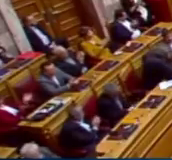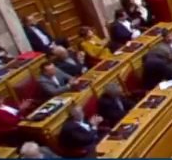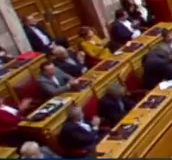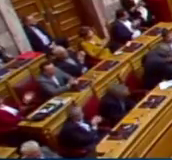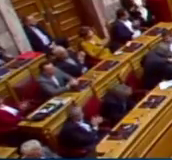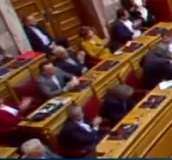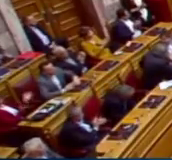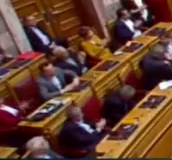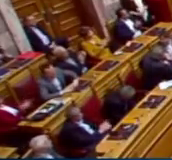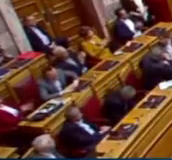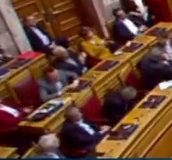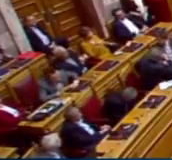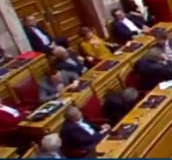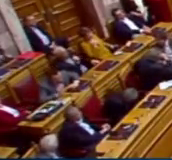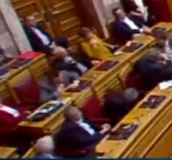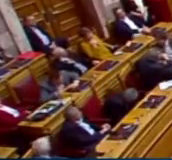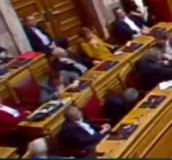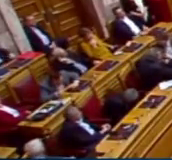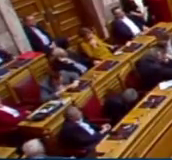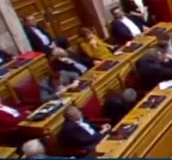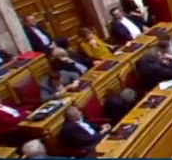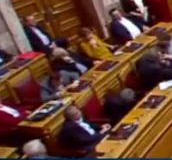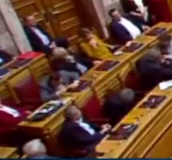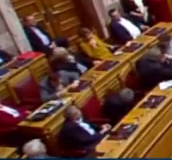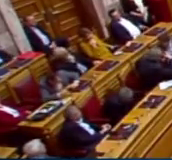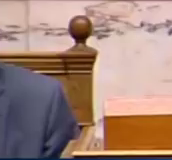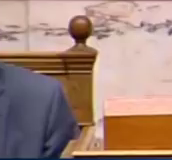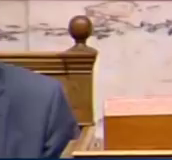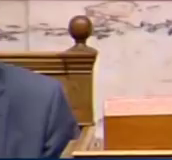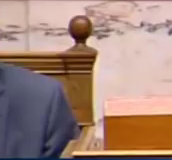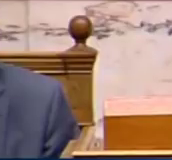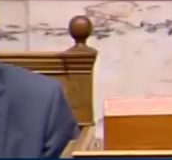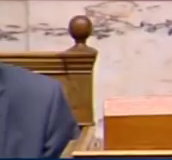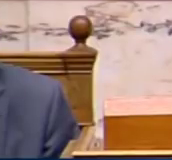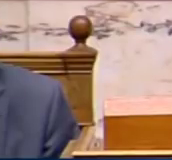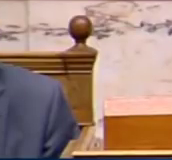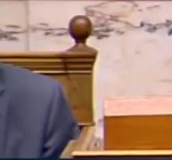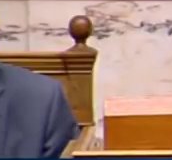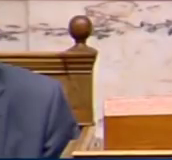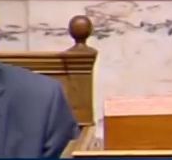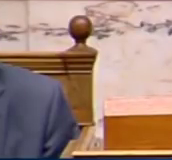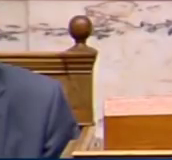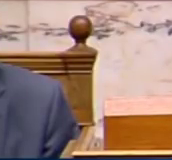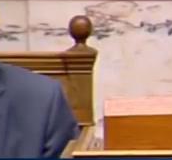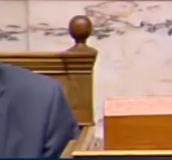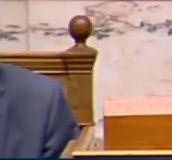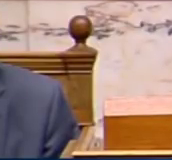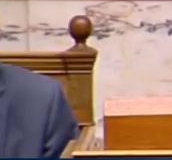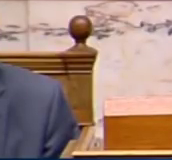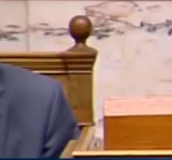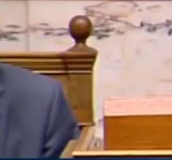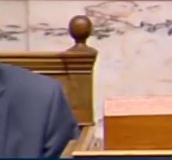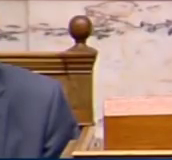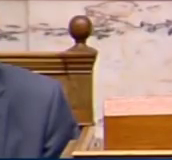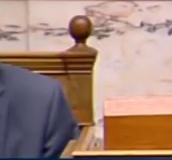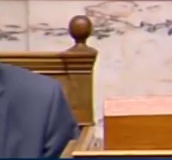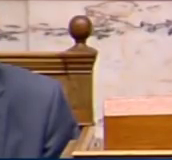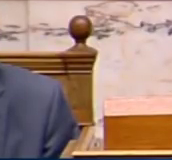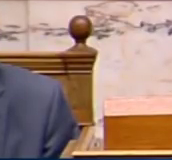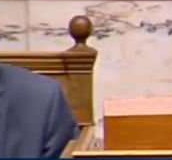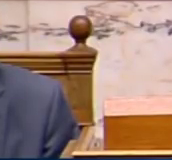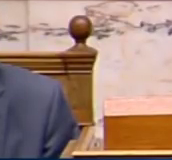Ωραία. Γίνεται γνωστό στο σώμα ότι από τα άνω δυτικά θεωρία παρακολουθούν τη συνεδρίαση, αφού ενημερώθηκαν για την